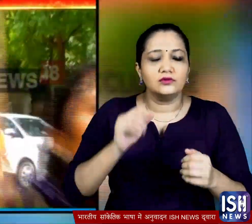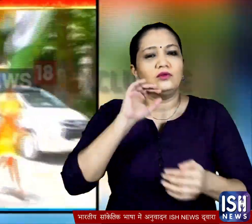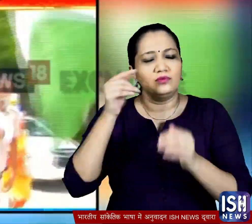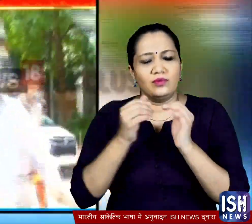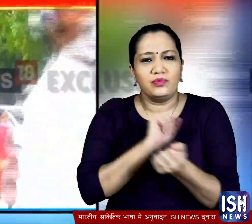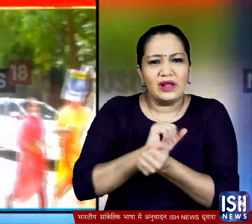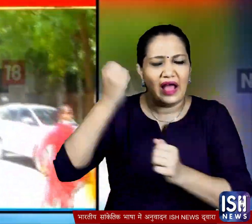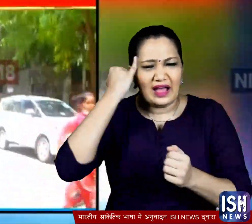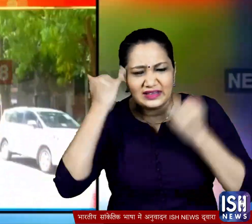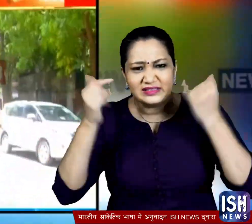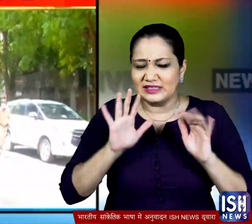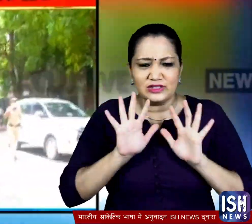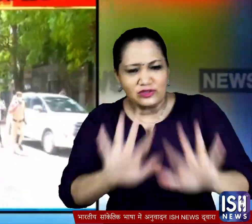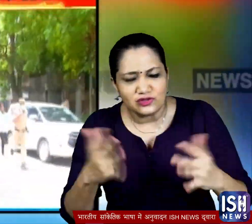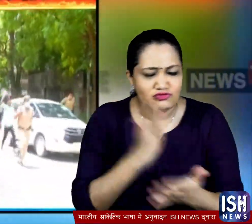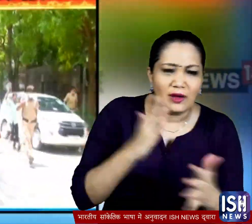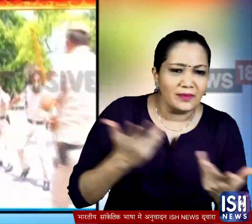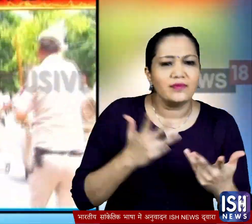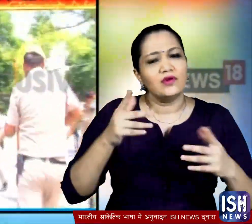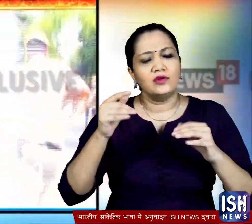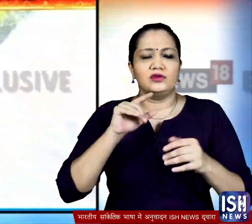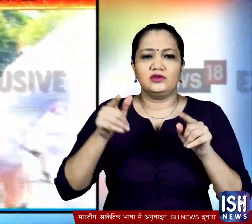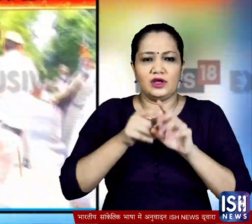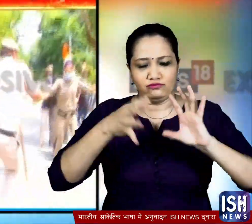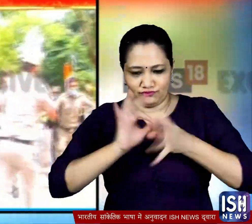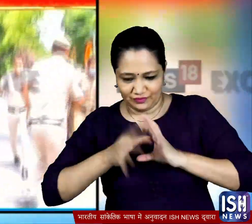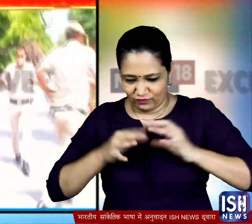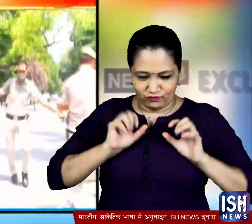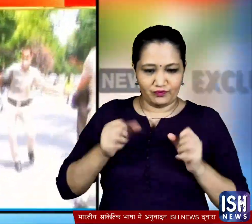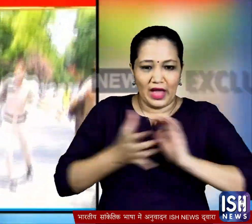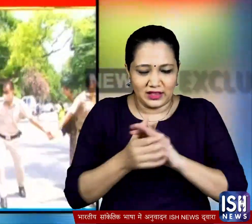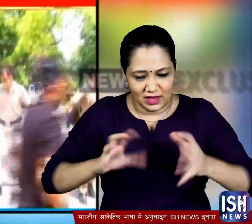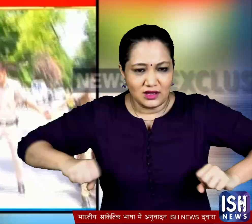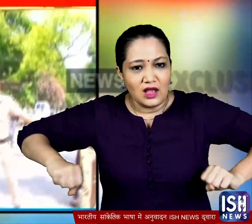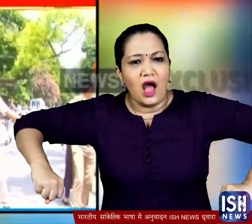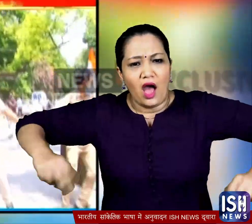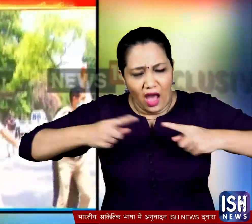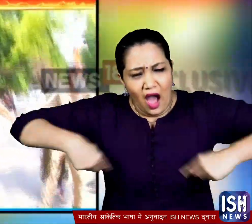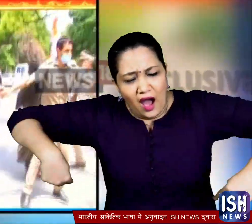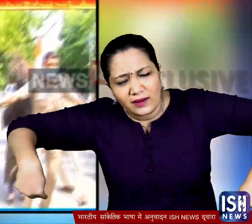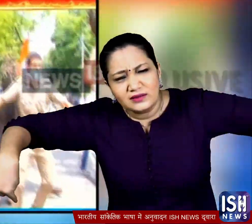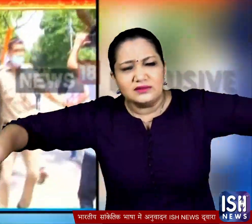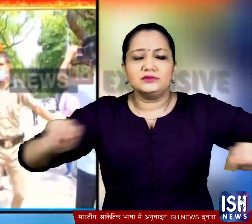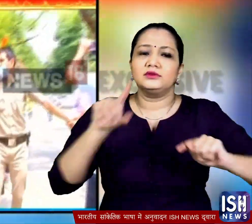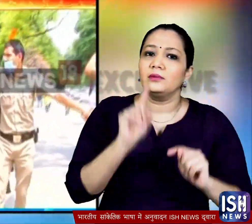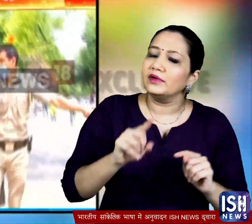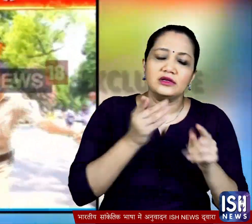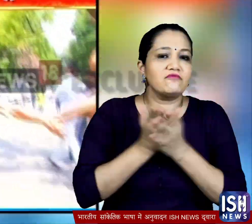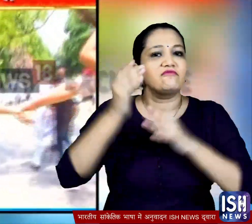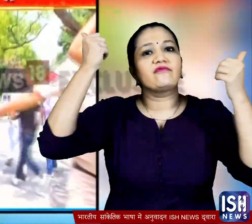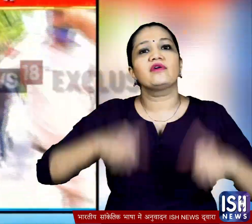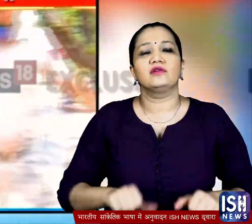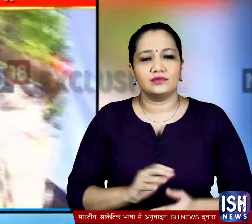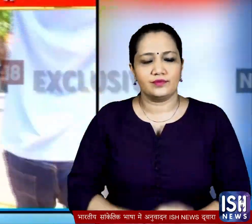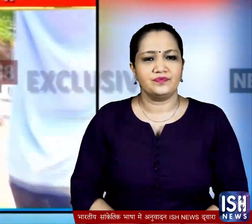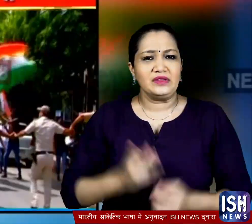तो पुलिस वालों ने बाकी प्रदर्शनकारियों को रोकने के लिए एक ह्यूमन चेन बना ली, पूरा रास्ता घेरने की कोशिश की, लेकिन ये तरकीब भी